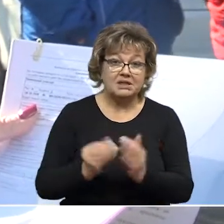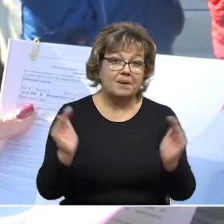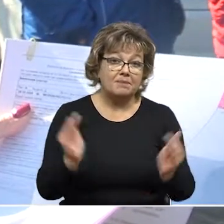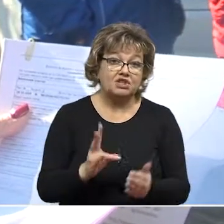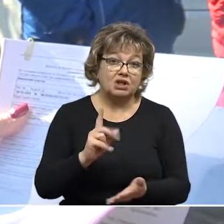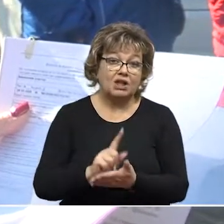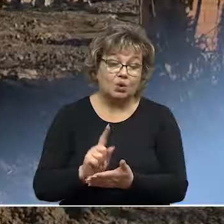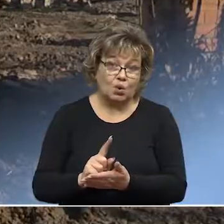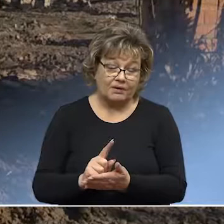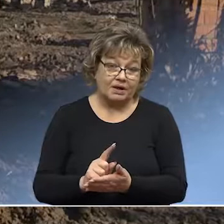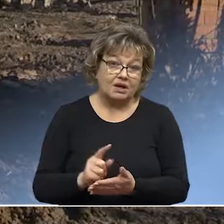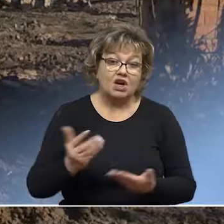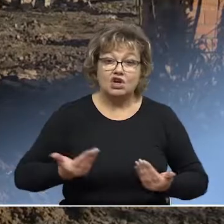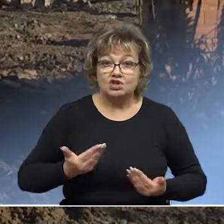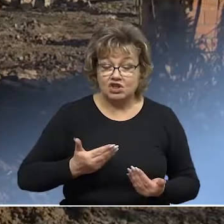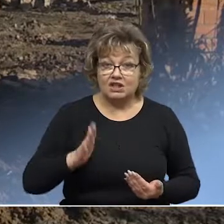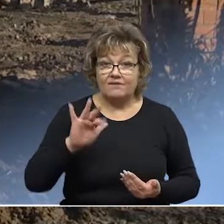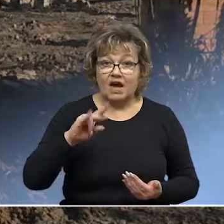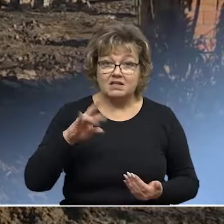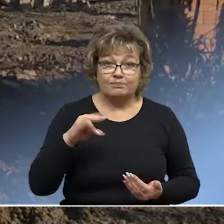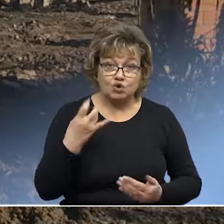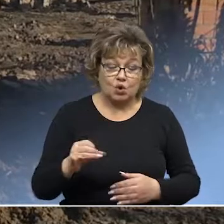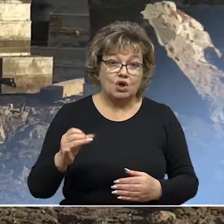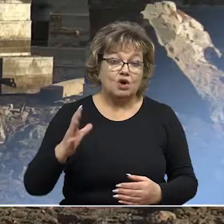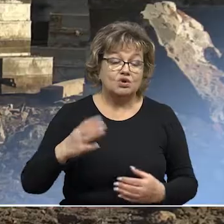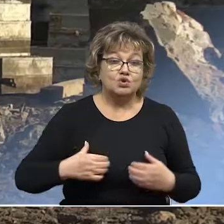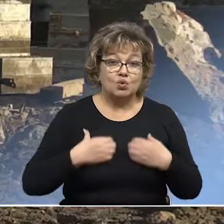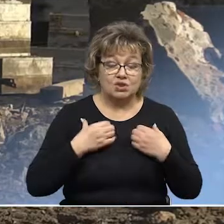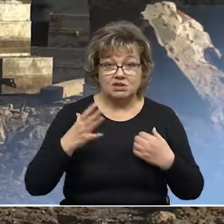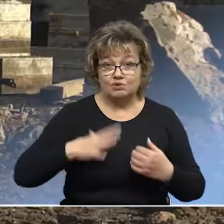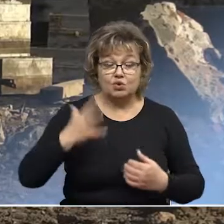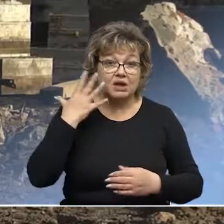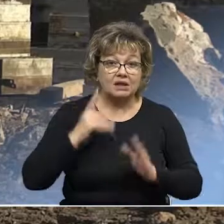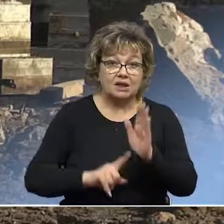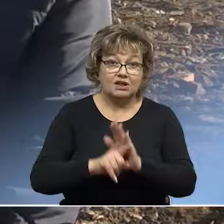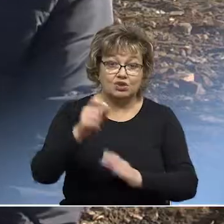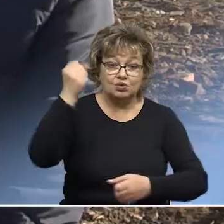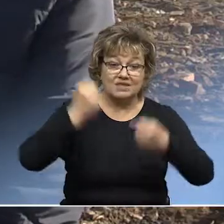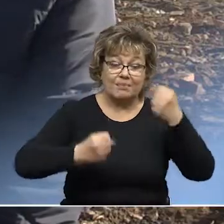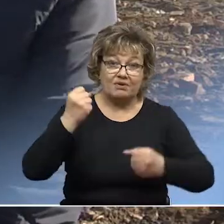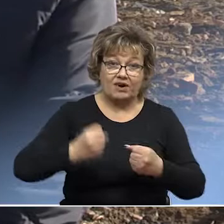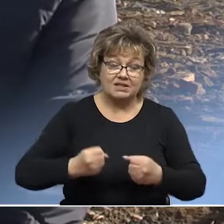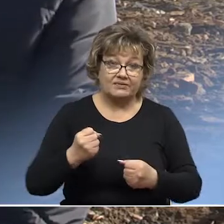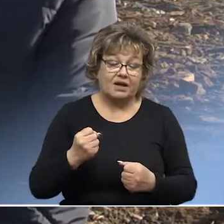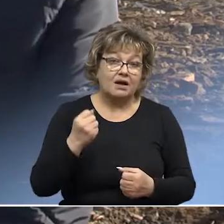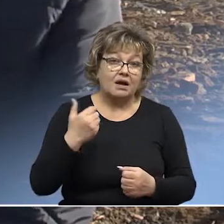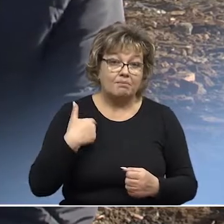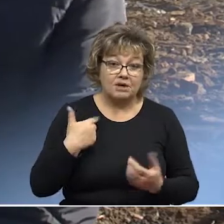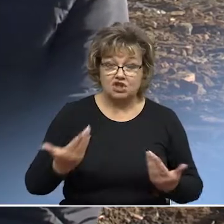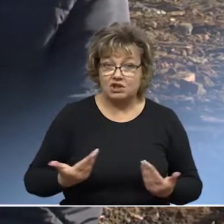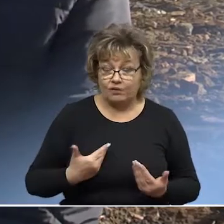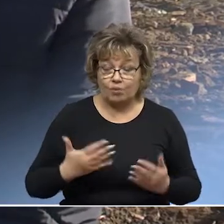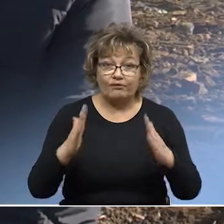платили меньше налогов. Жители Вяземцева с ужасом ждут, когда начнут забивать сваи. Мы живем в частном доме, который